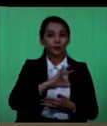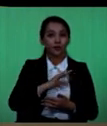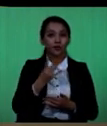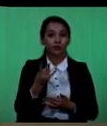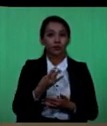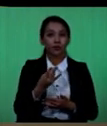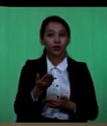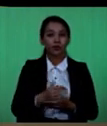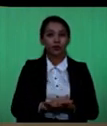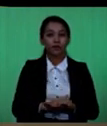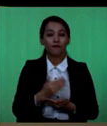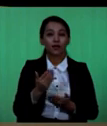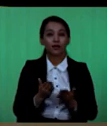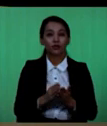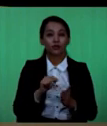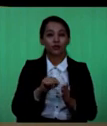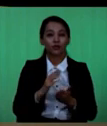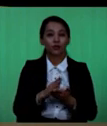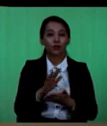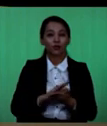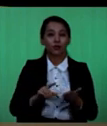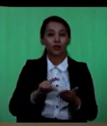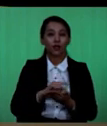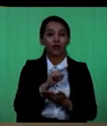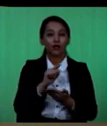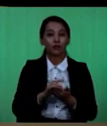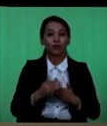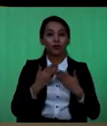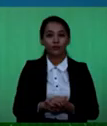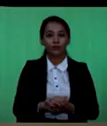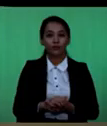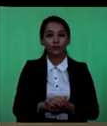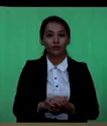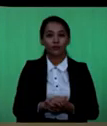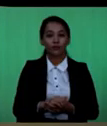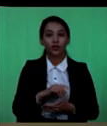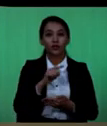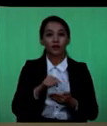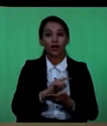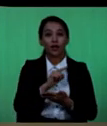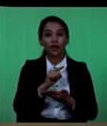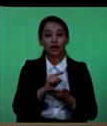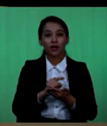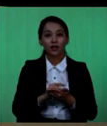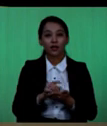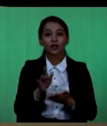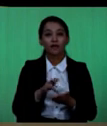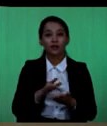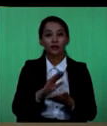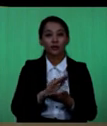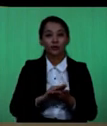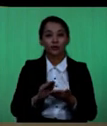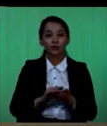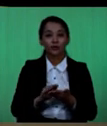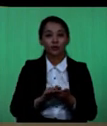va darslikda berilgan matnni albatta o'qishingiz kerak. Ushbu savollarga javobni daftarlaringizga